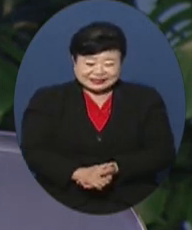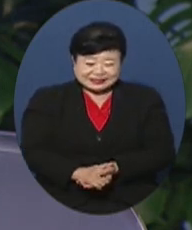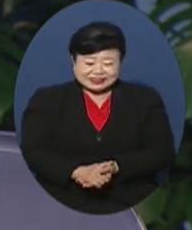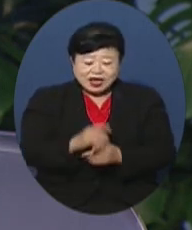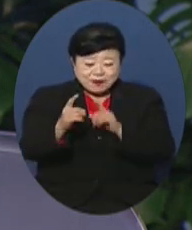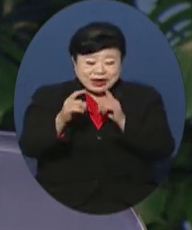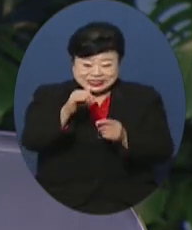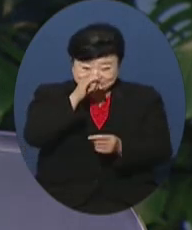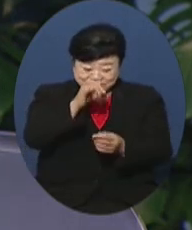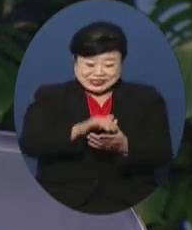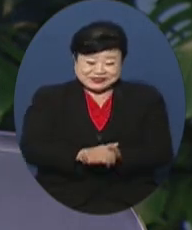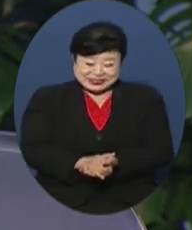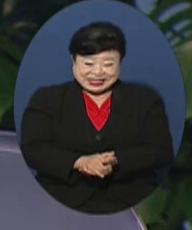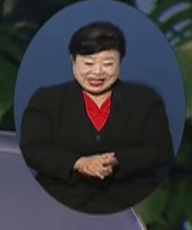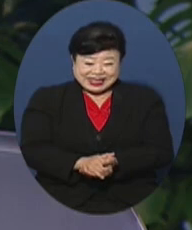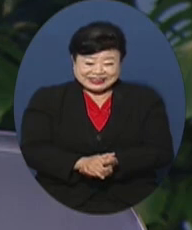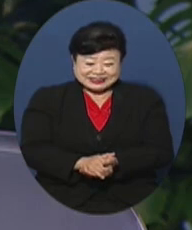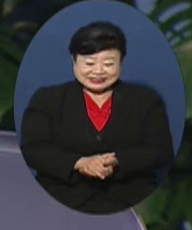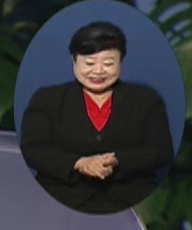없었느니라고 말씀하셨습니다.